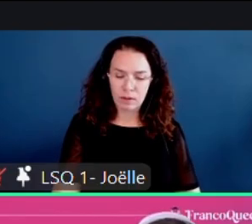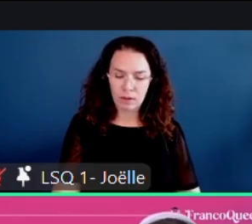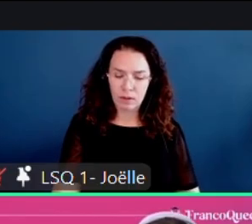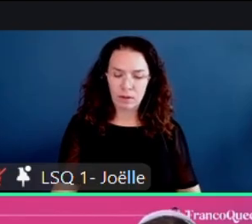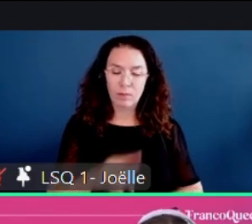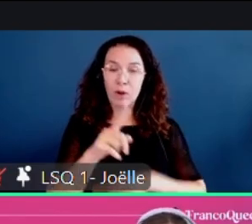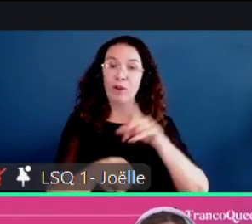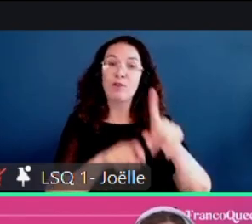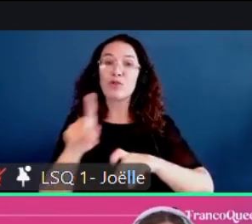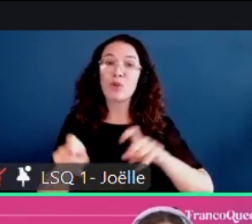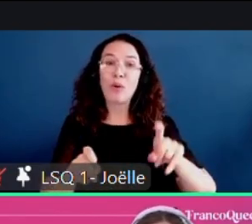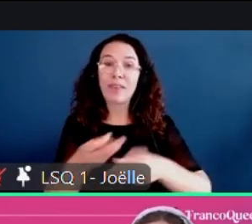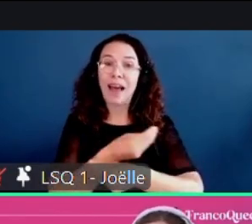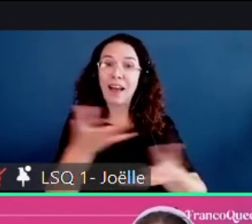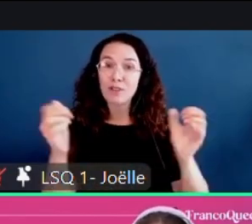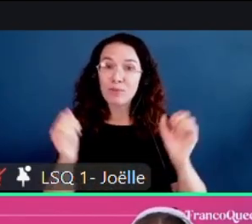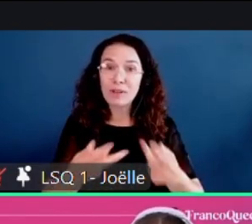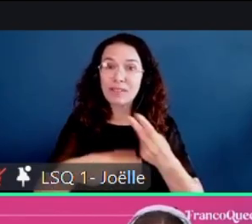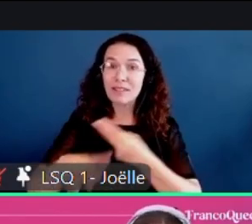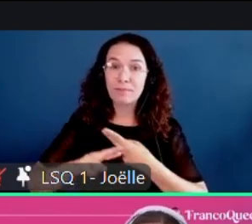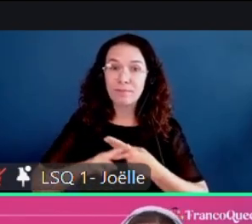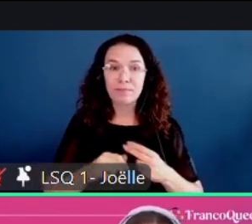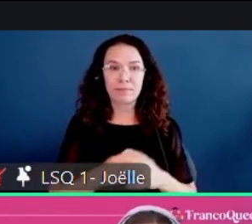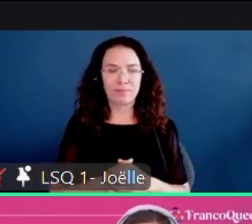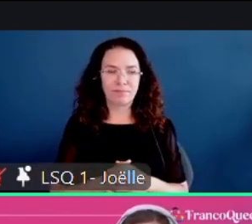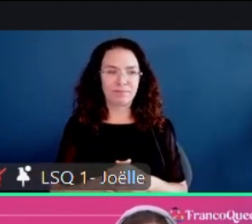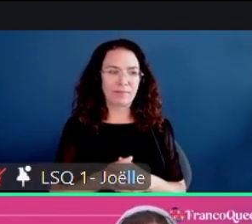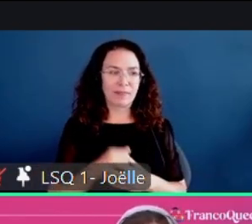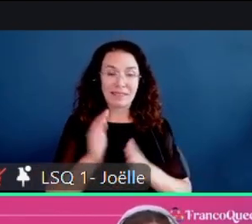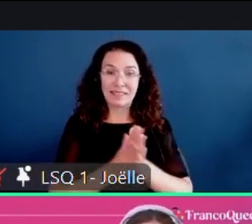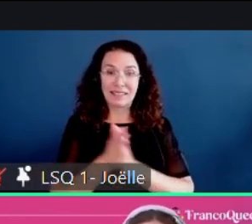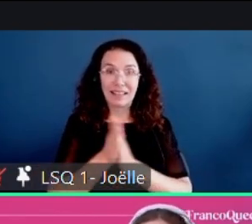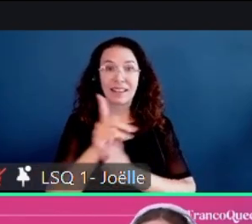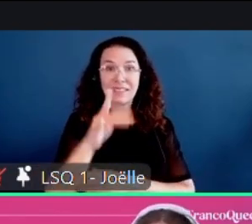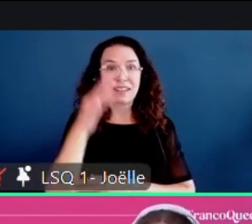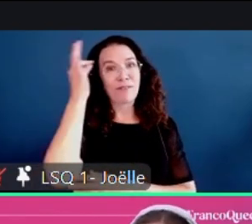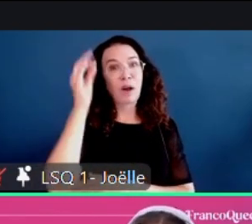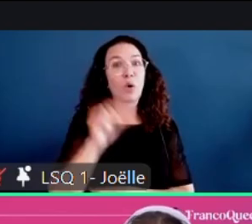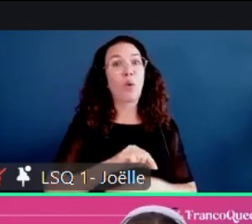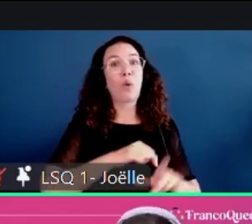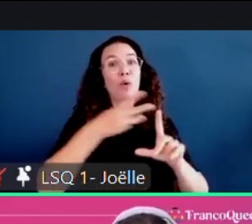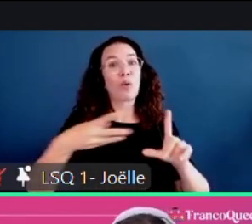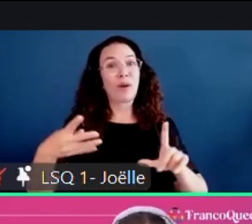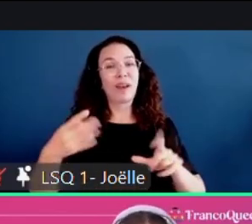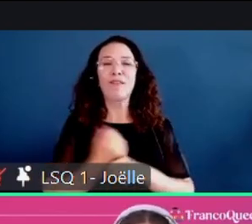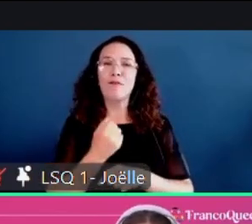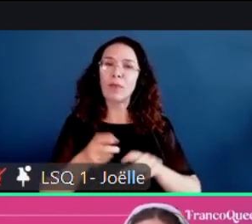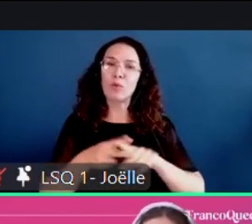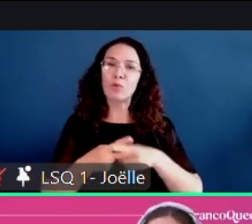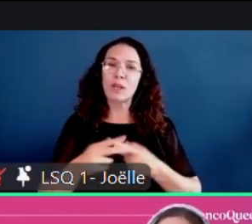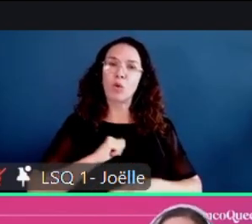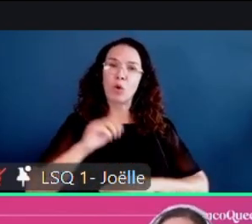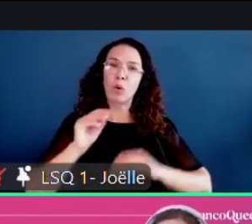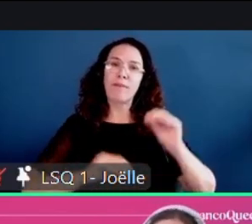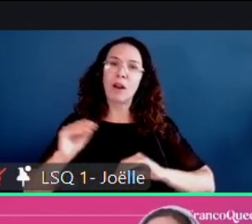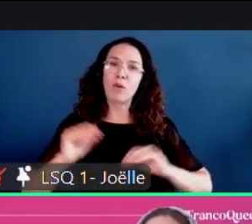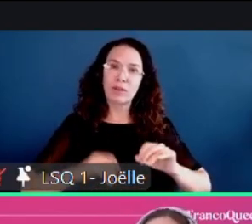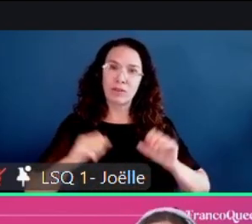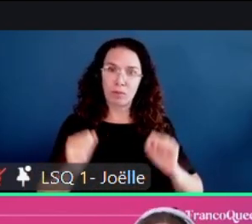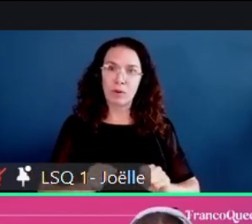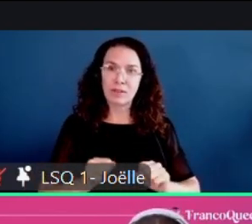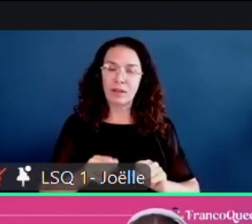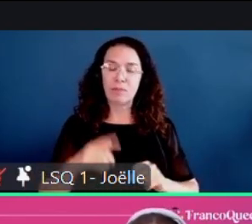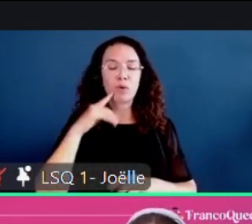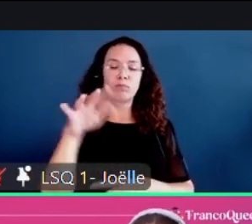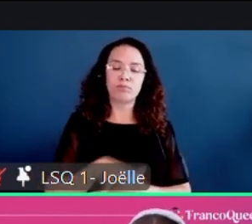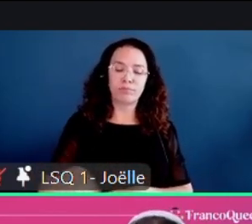des sondages aussi. Pour vous accompagner là-dedans, si ça vous intéresse, Francoco a développé un outil d'auto-évaluation qui vous permet de faire un